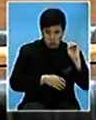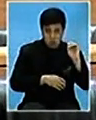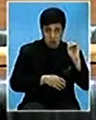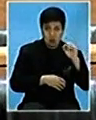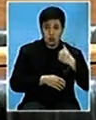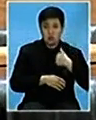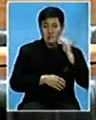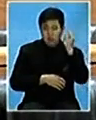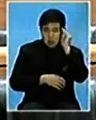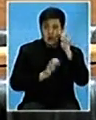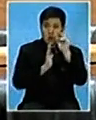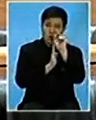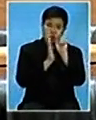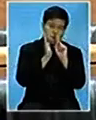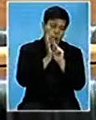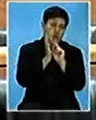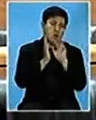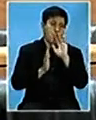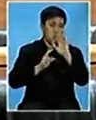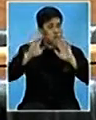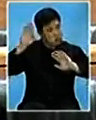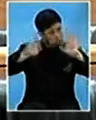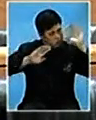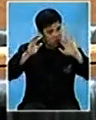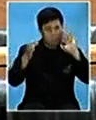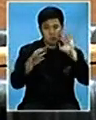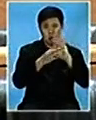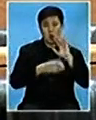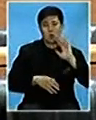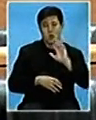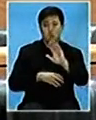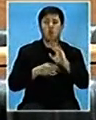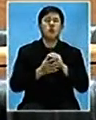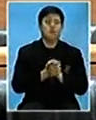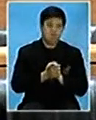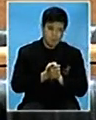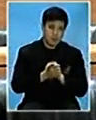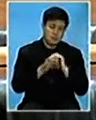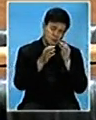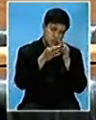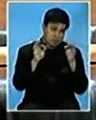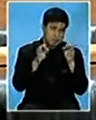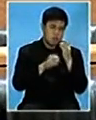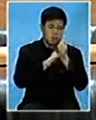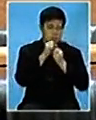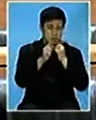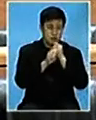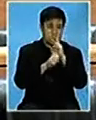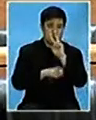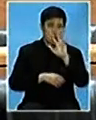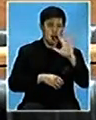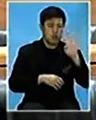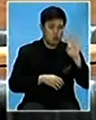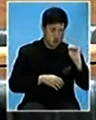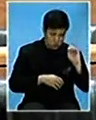เชื่อมั่นว่าเป็นรัฐธรรมนูญฉบับประชาธิปไตยเนื้อหาสาระของรัฐธรรมนูญปี40ก่อให้เกิดศาลรัฐธรรมนู